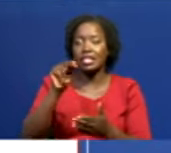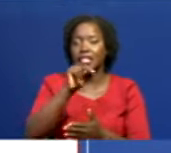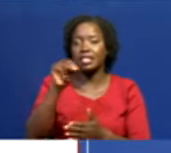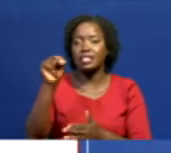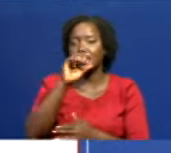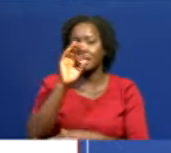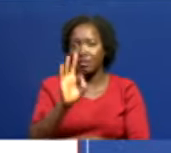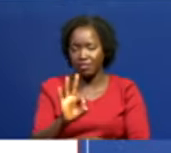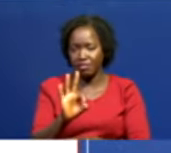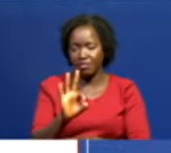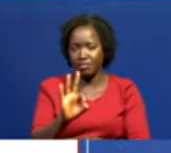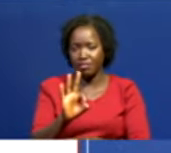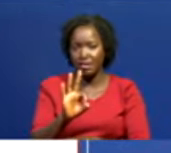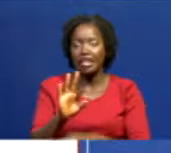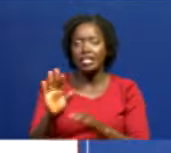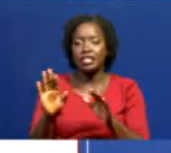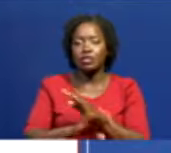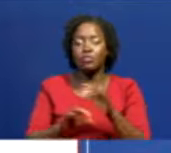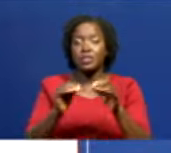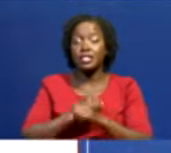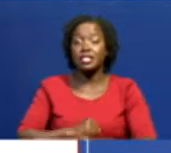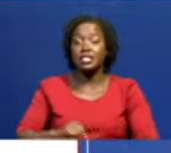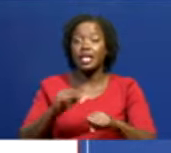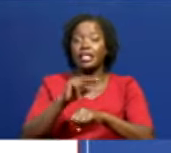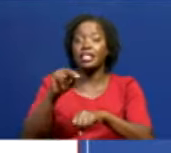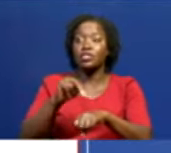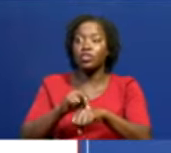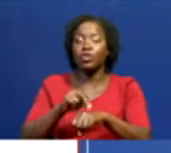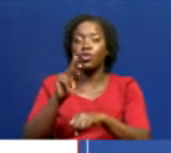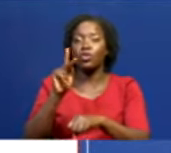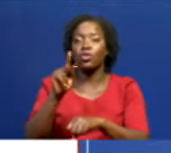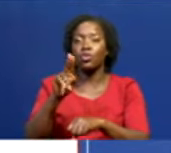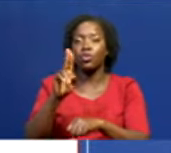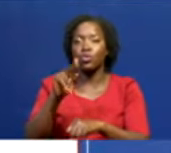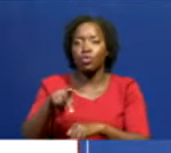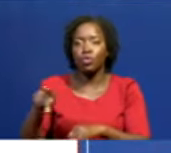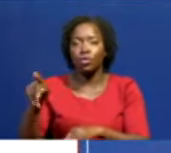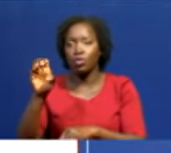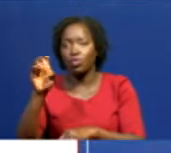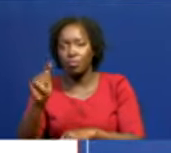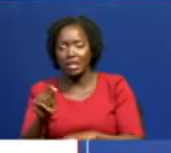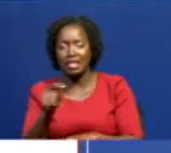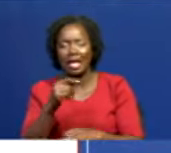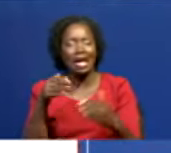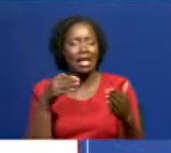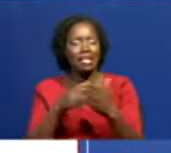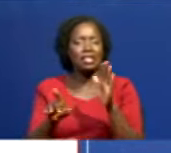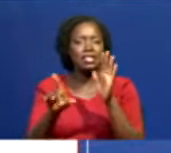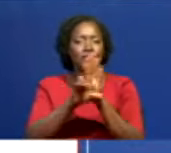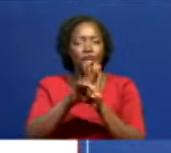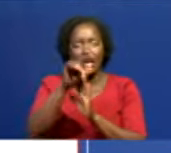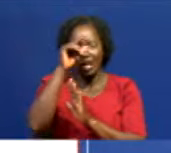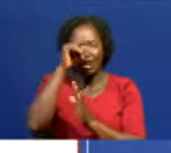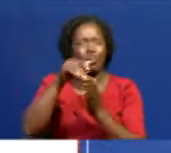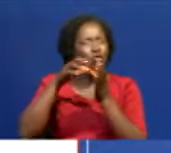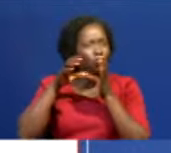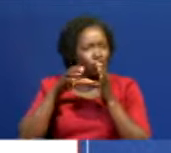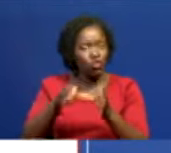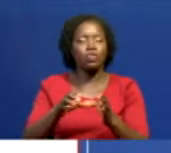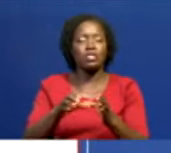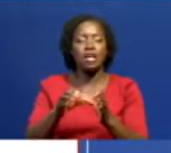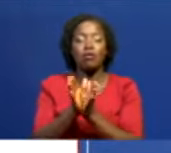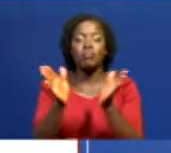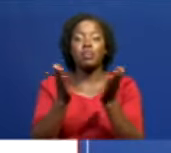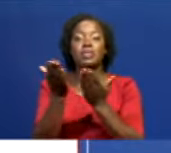uzeeni NSSF. Naibu mwenyekiti wa kitaifa wa chama cha KUPPET Julius Korir amesema ni kinyume cha sheria ya serikali kwa shinikiza watumishi wa